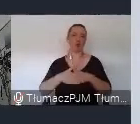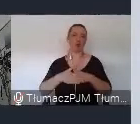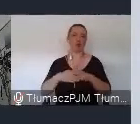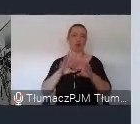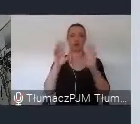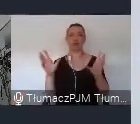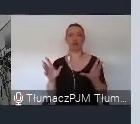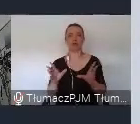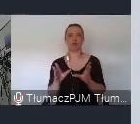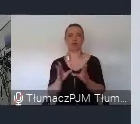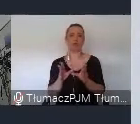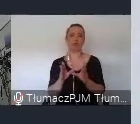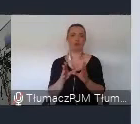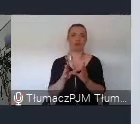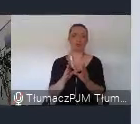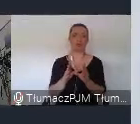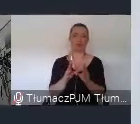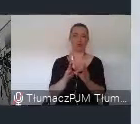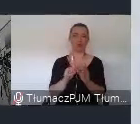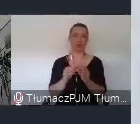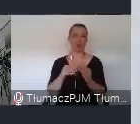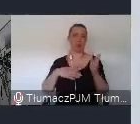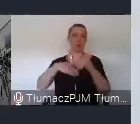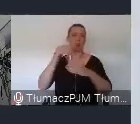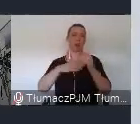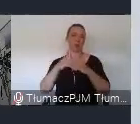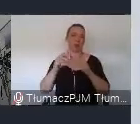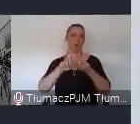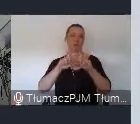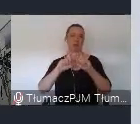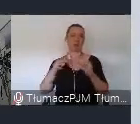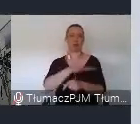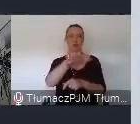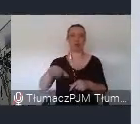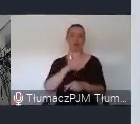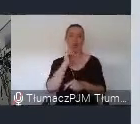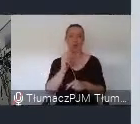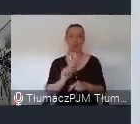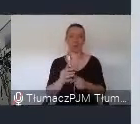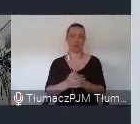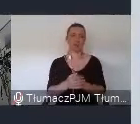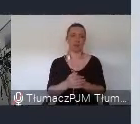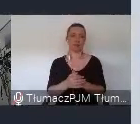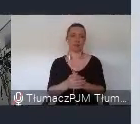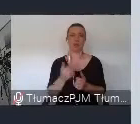wszystkich, całej masy budowlanej w Europie. W